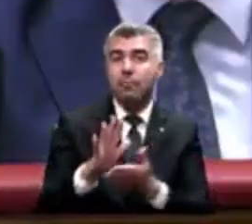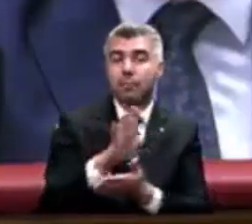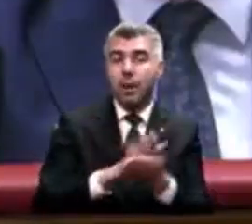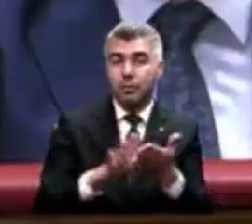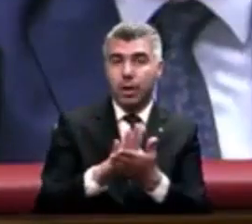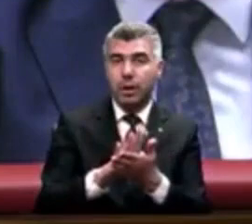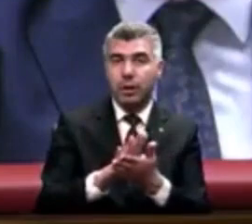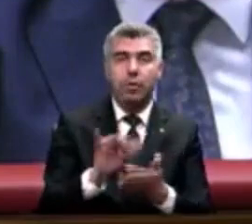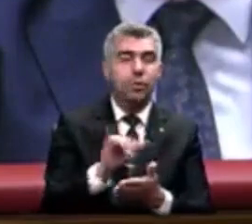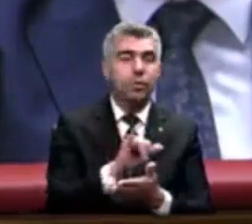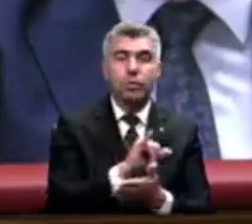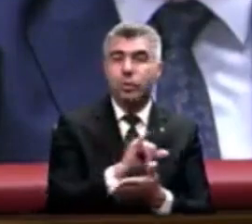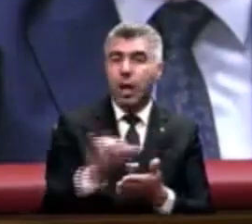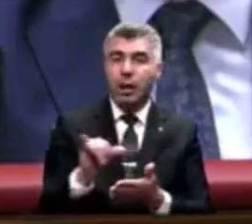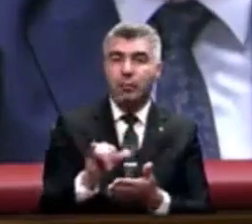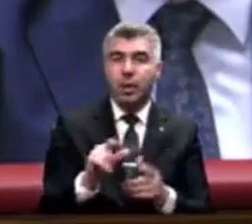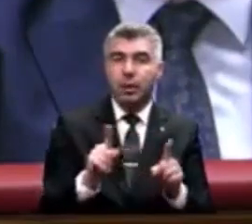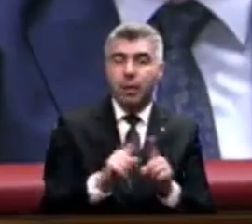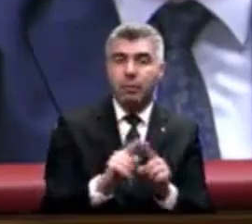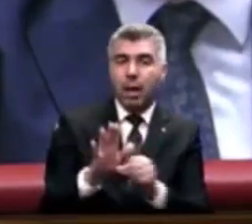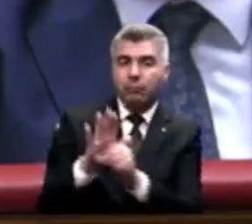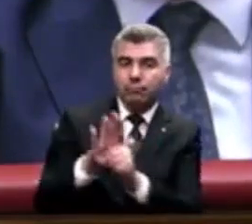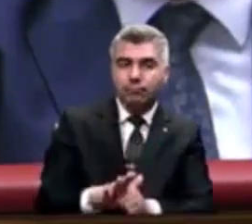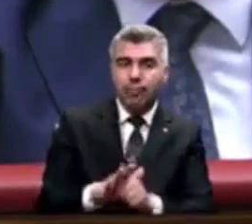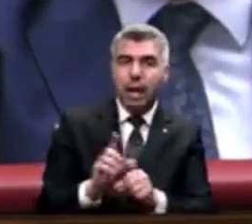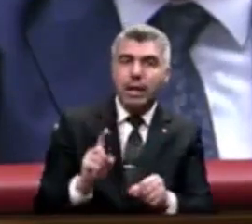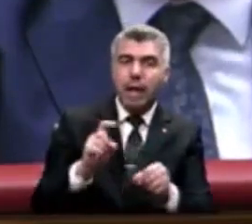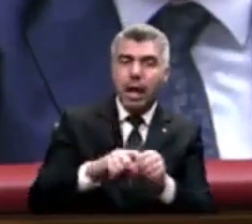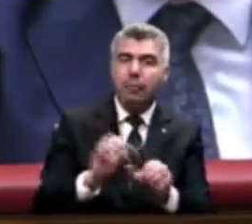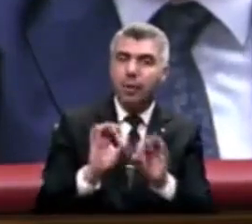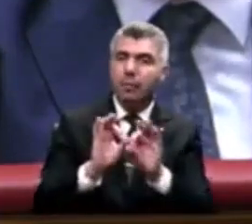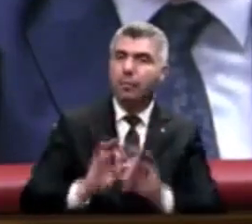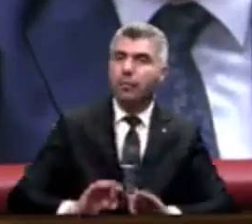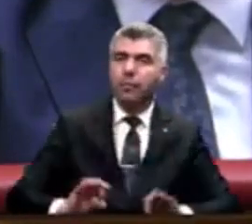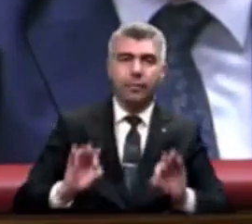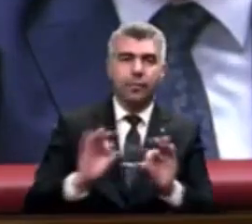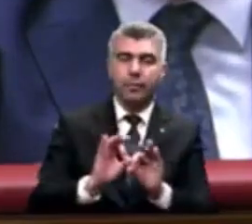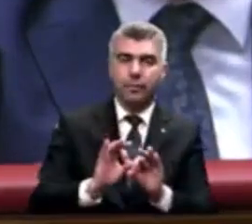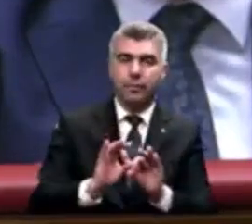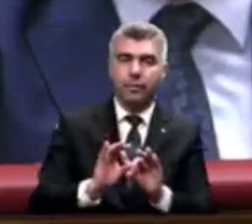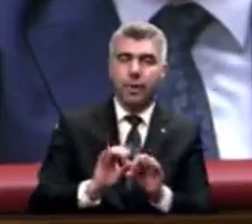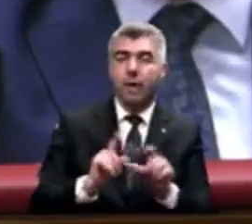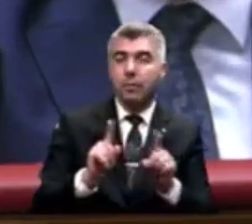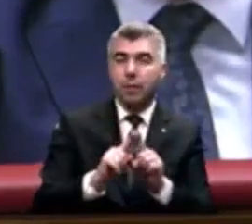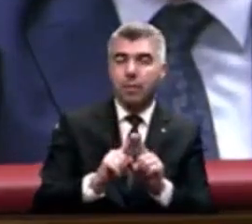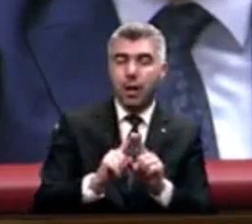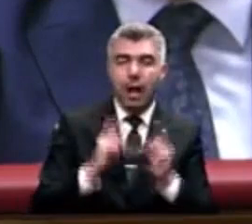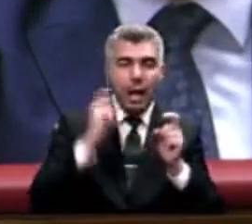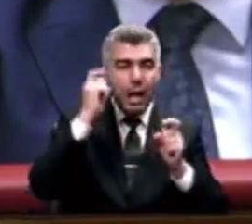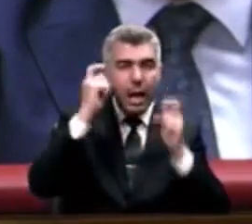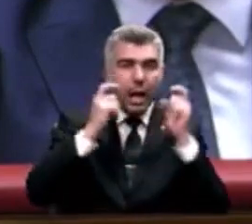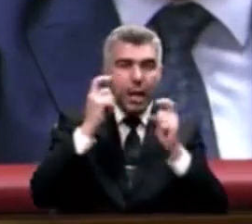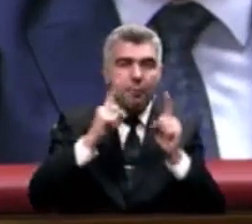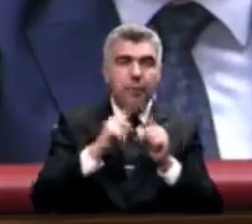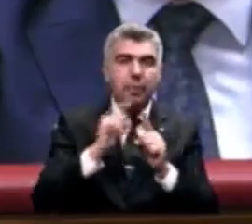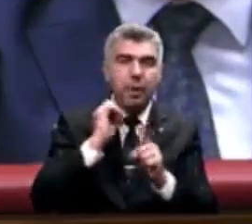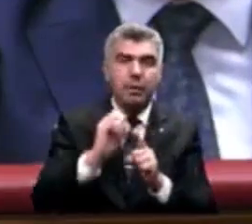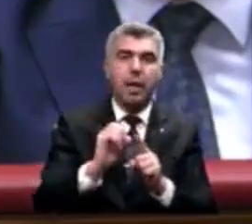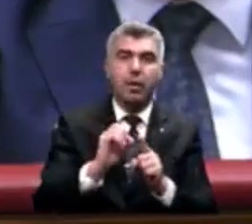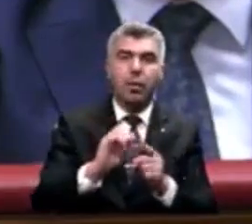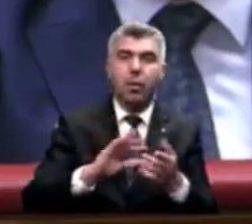نسمحوا أن شي واحد يستبدل الحركة النقابية، لأن كانت تؤمن وكان حلمها الأساسي هو إخراج نظام